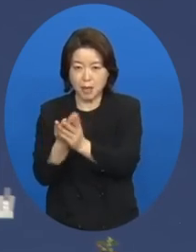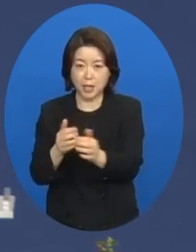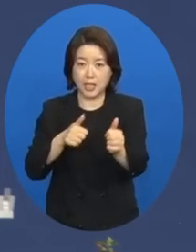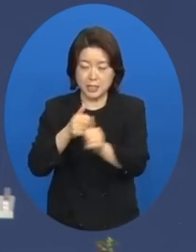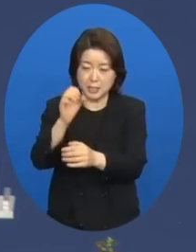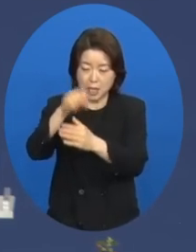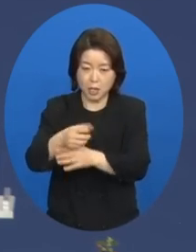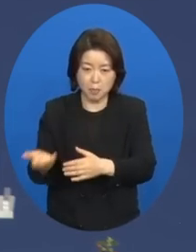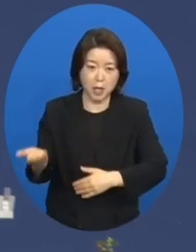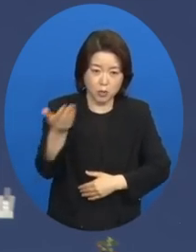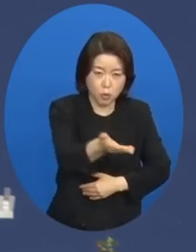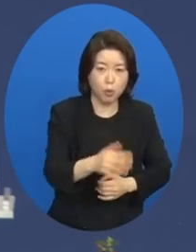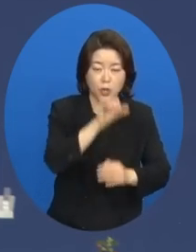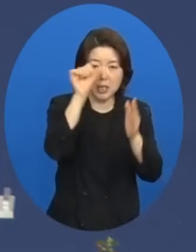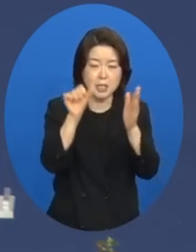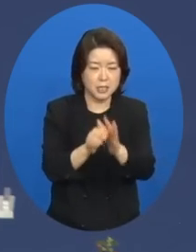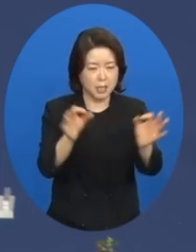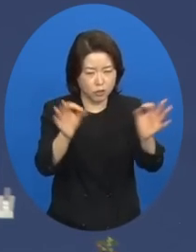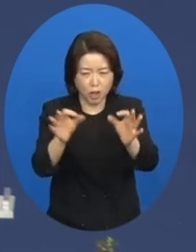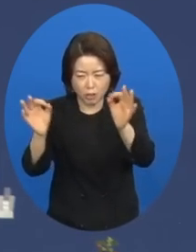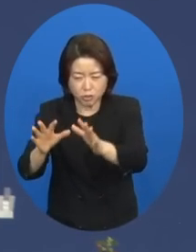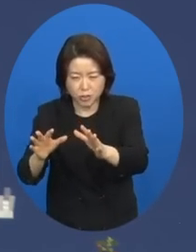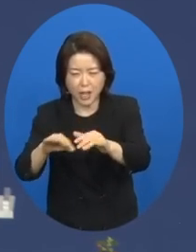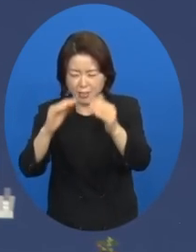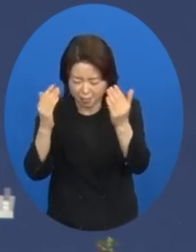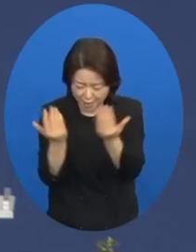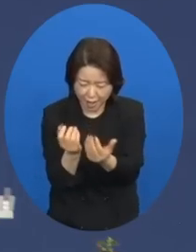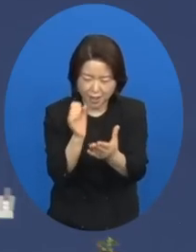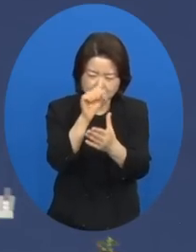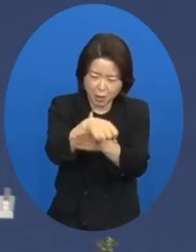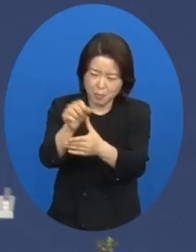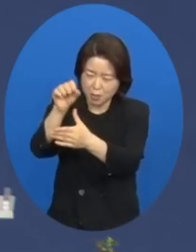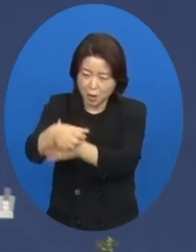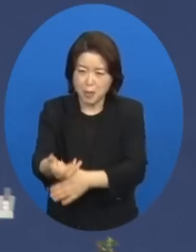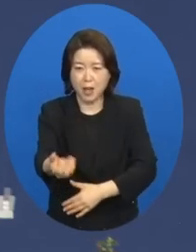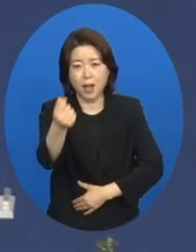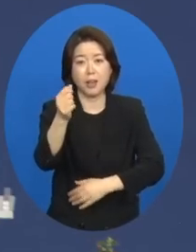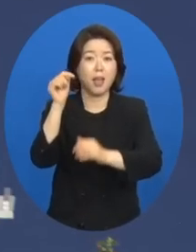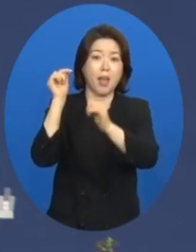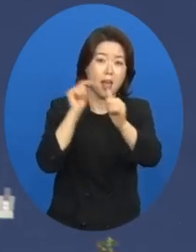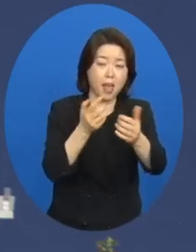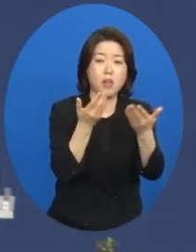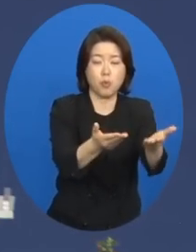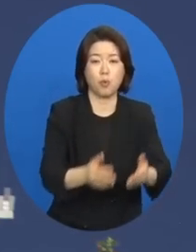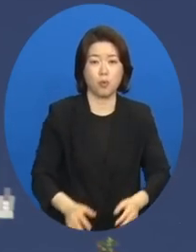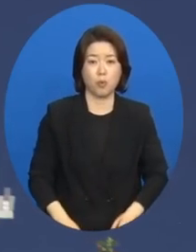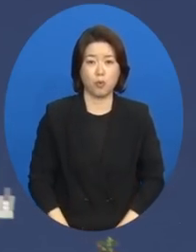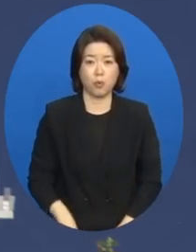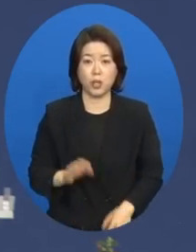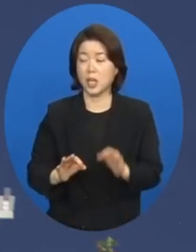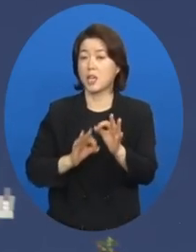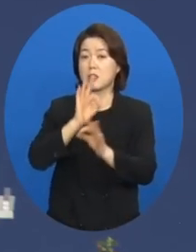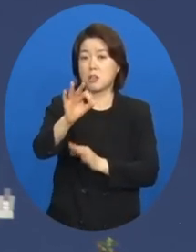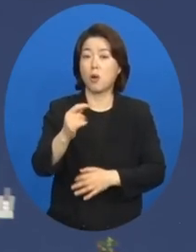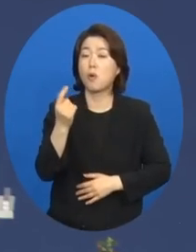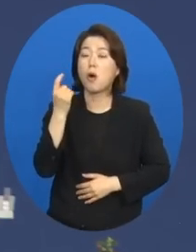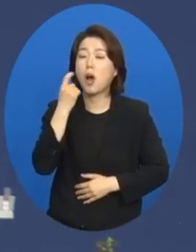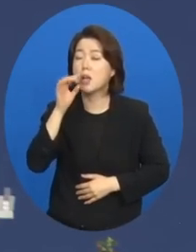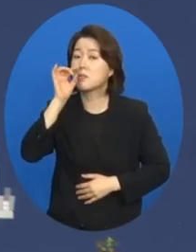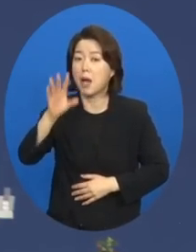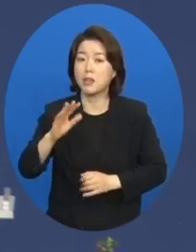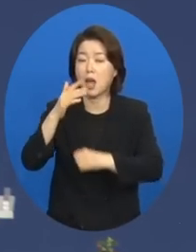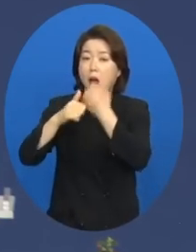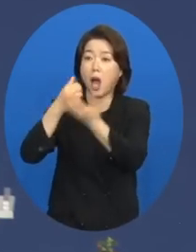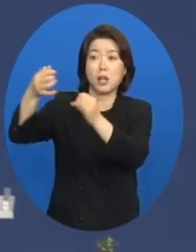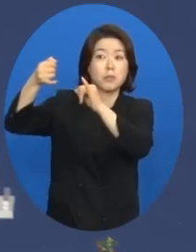열매를 내 인생의 모든 순간 다 맺게 하리라. 여러분 이게 영원히 거짓말할 수 없는